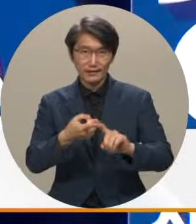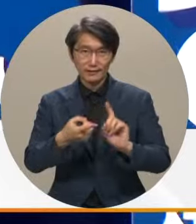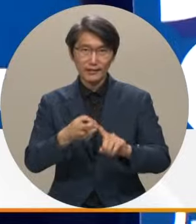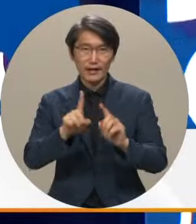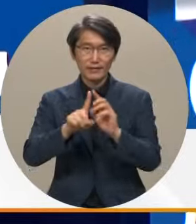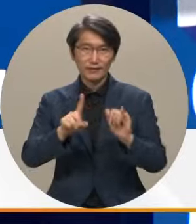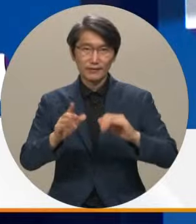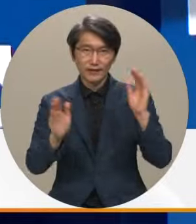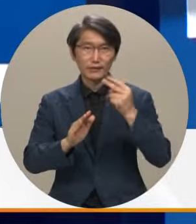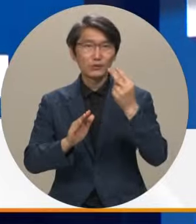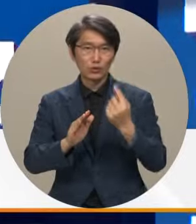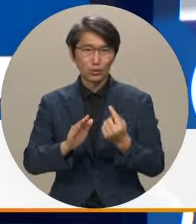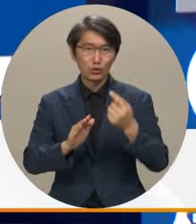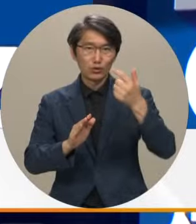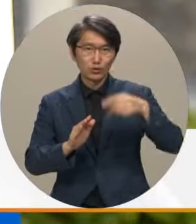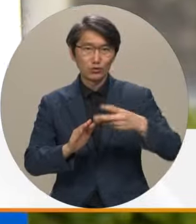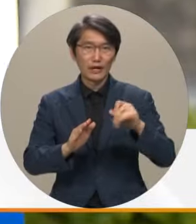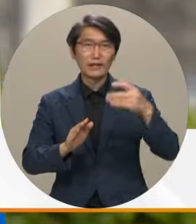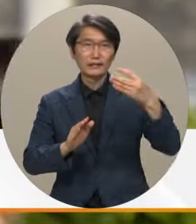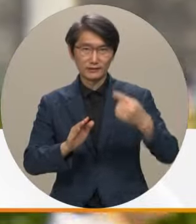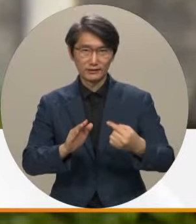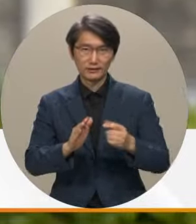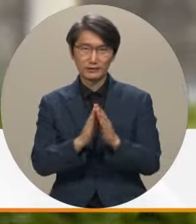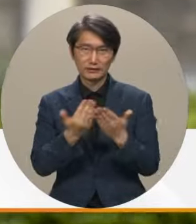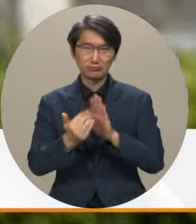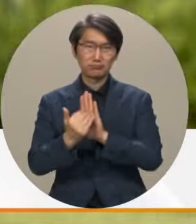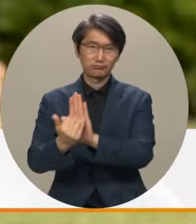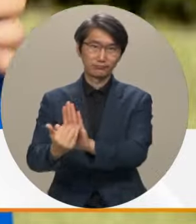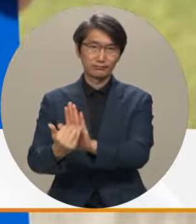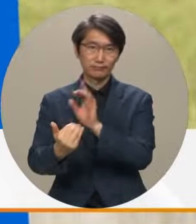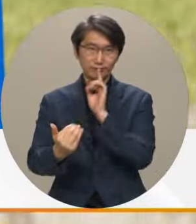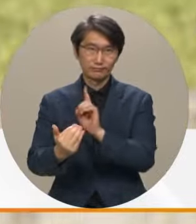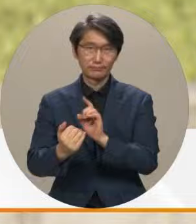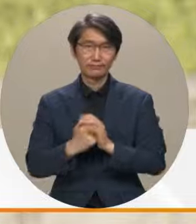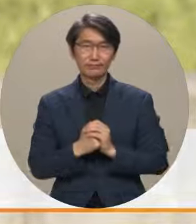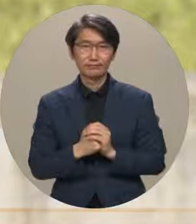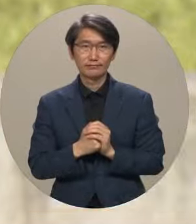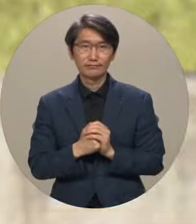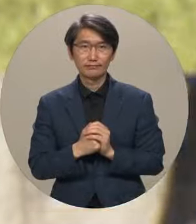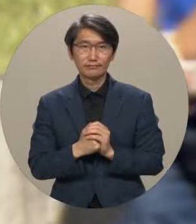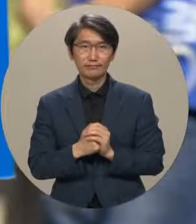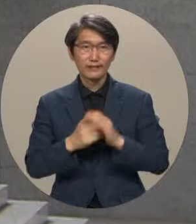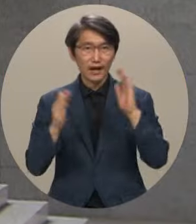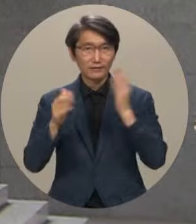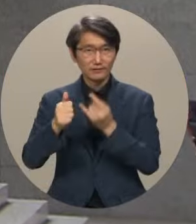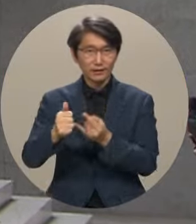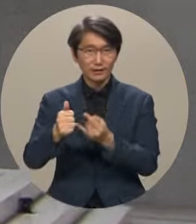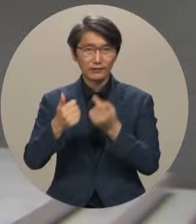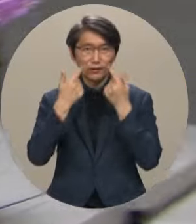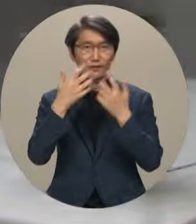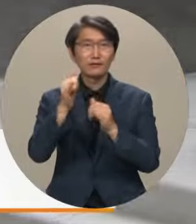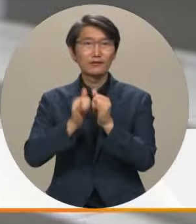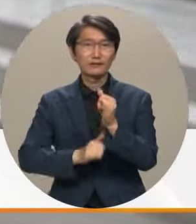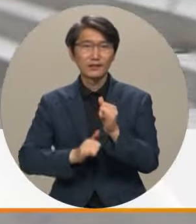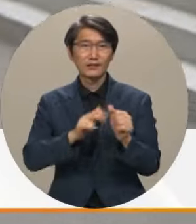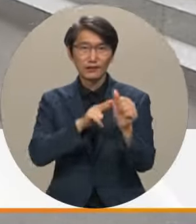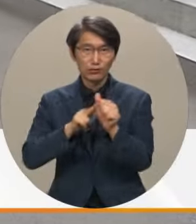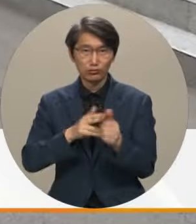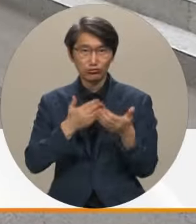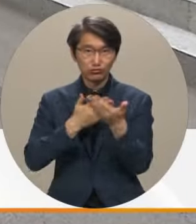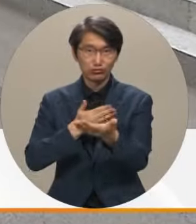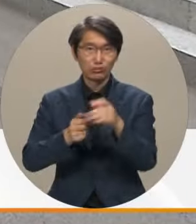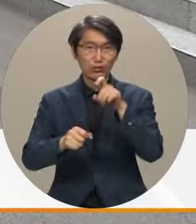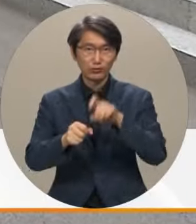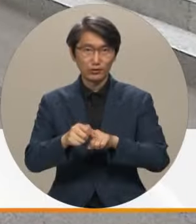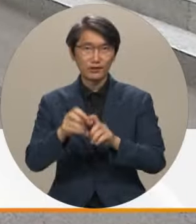한 명의 학생도 뉴라이트 교과서로 배우지 않게 하겠다고 밝히기도 했습니다. 학생들에게 정확한 역사 자료를 제공하기